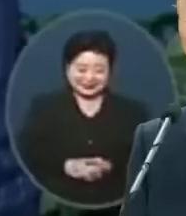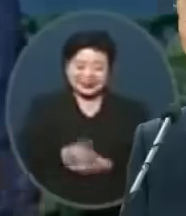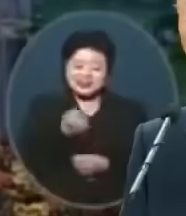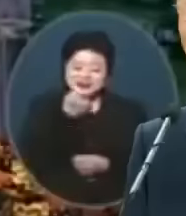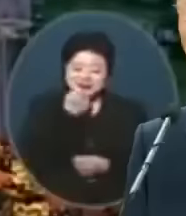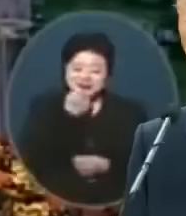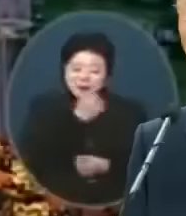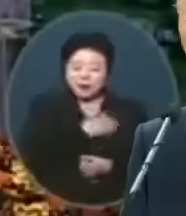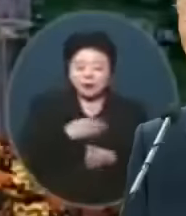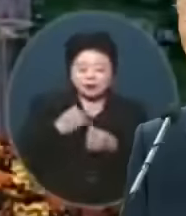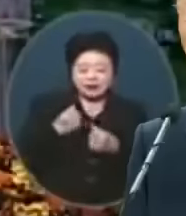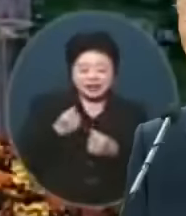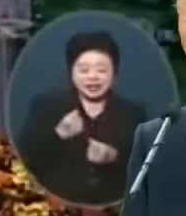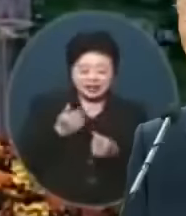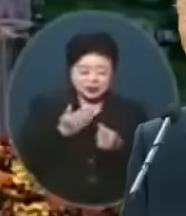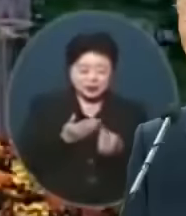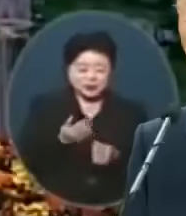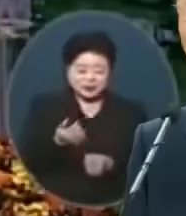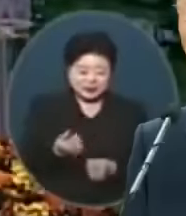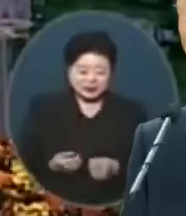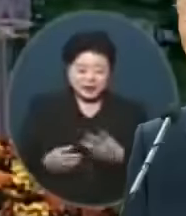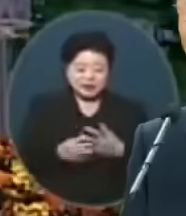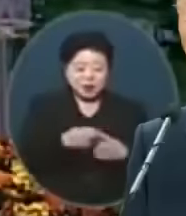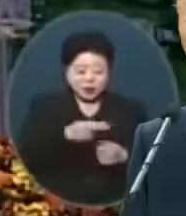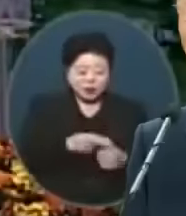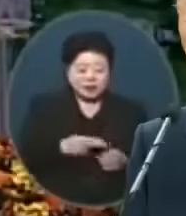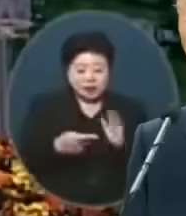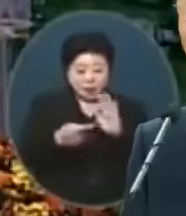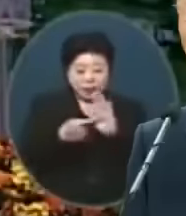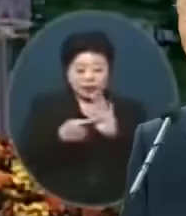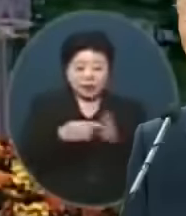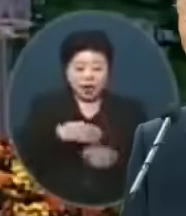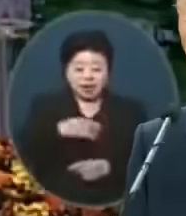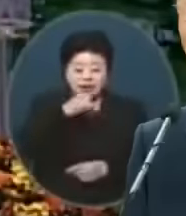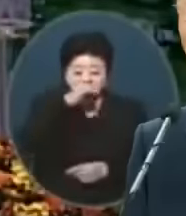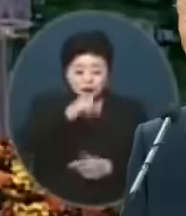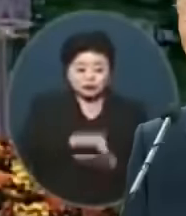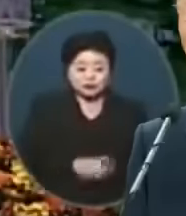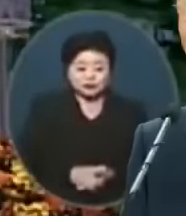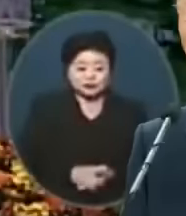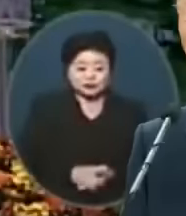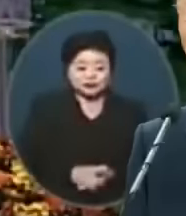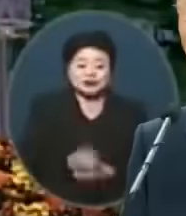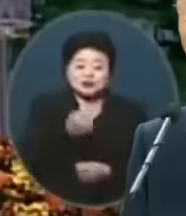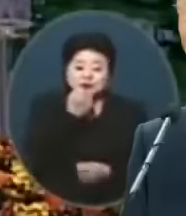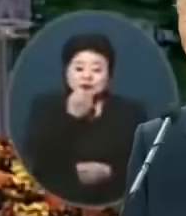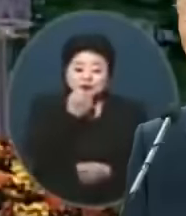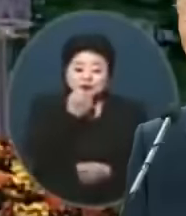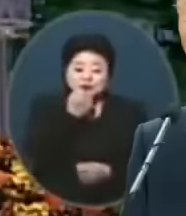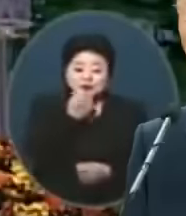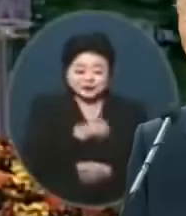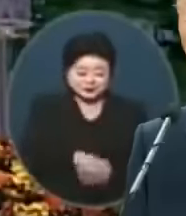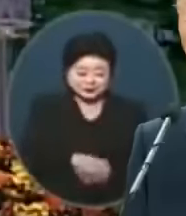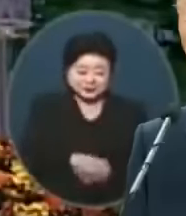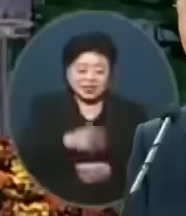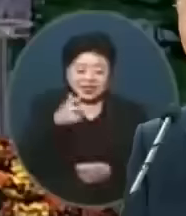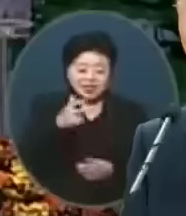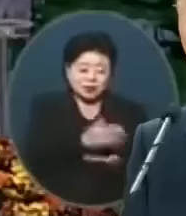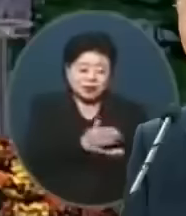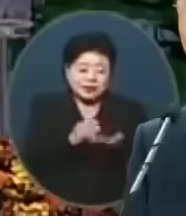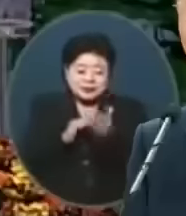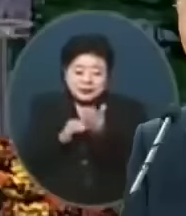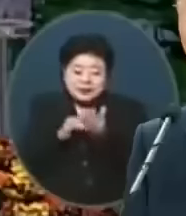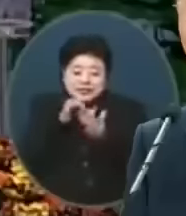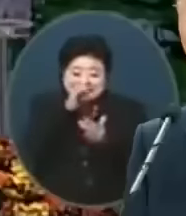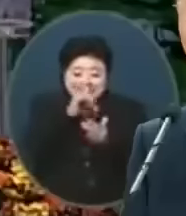웃음이 건강에 미치는 영향은 이미 이학적으로 밝혀진 것입니다. 웃음에는 일곱 가지 비밀이